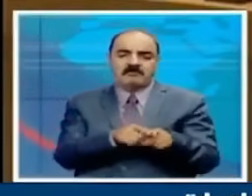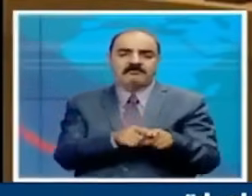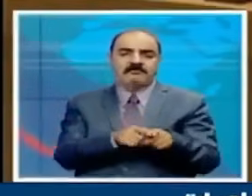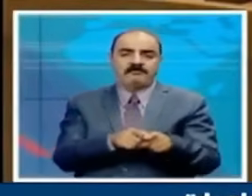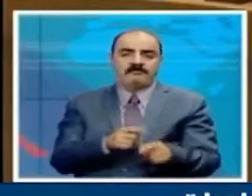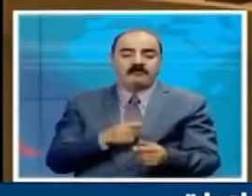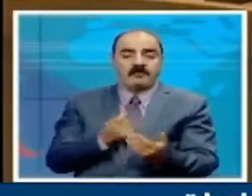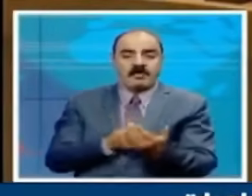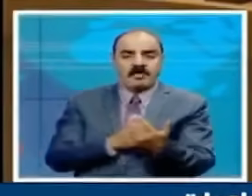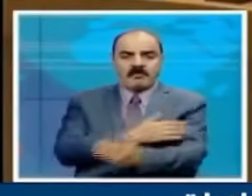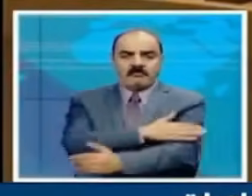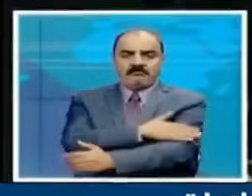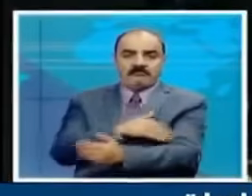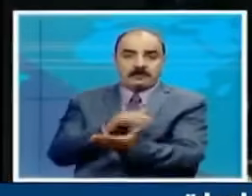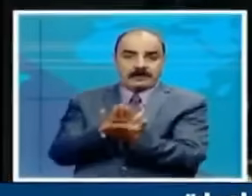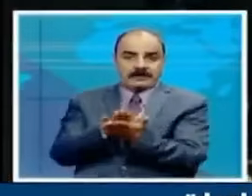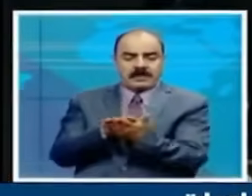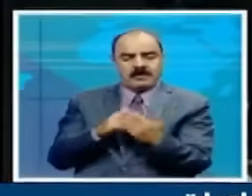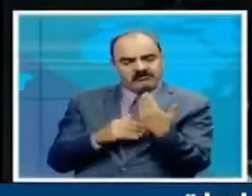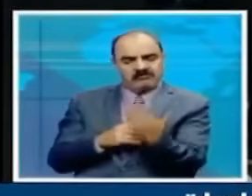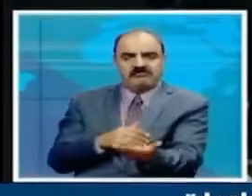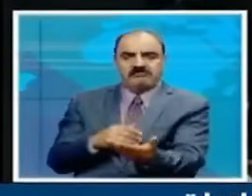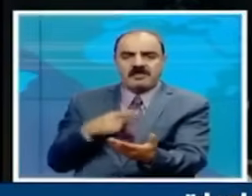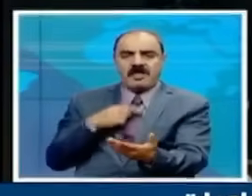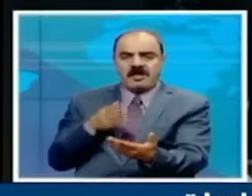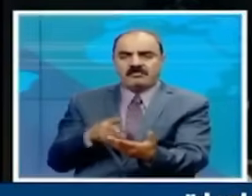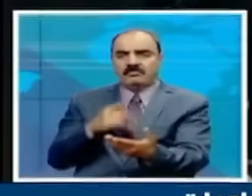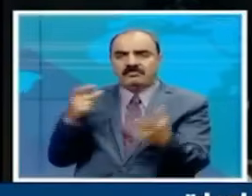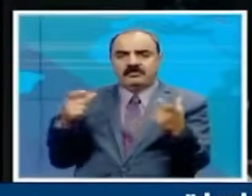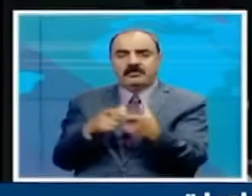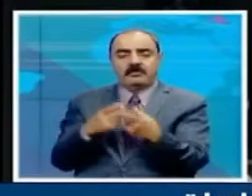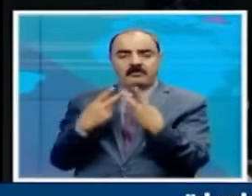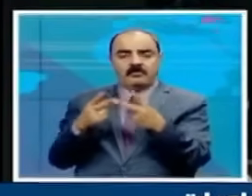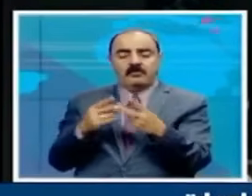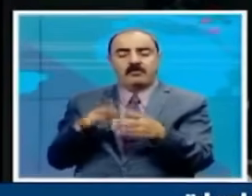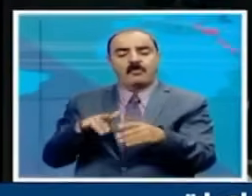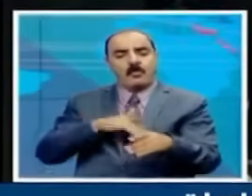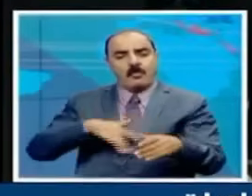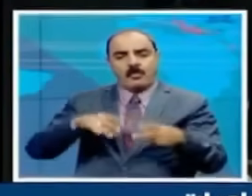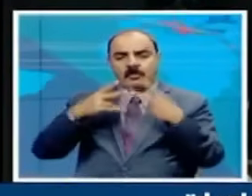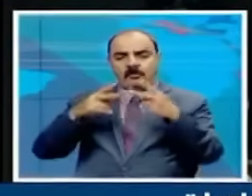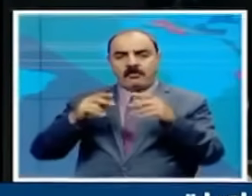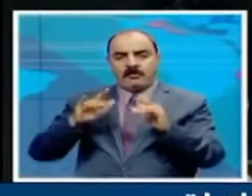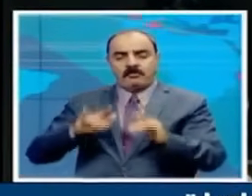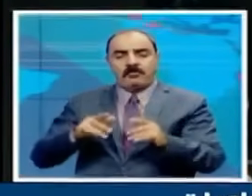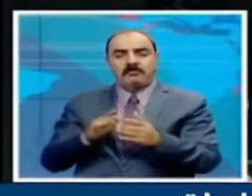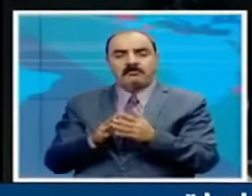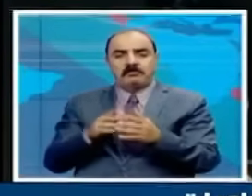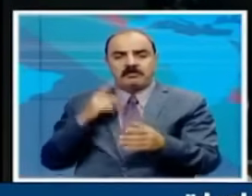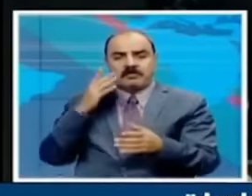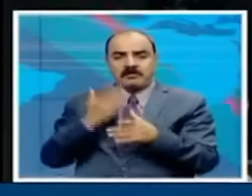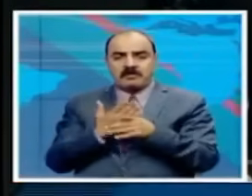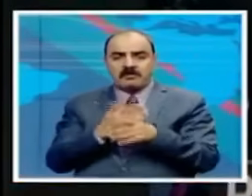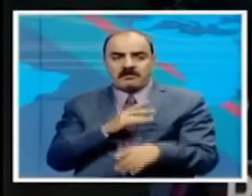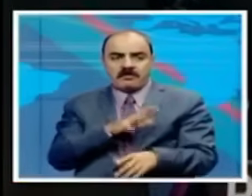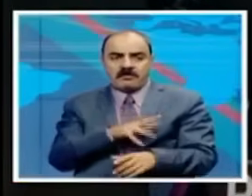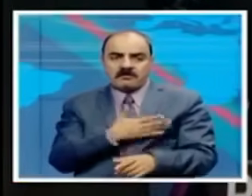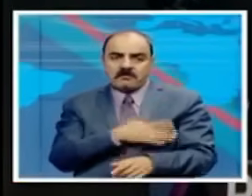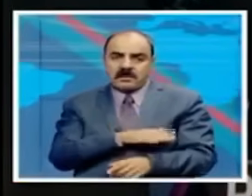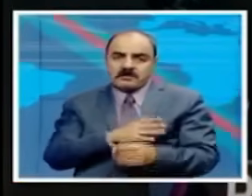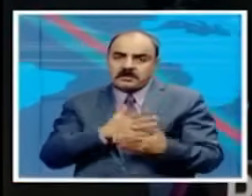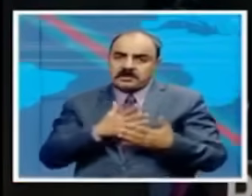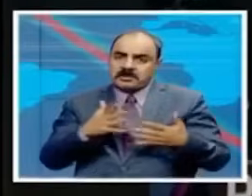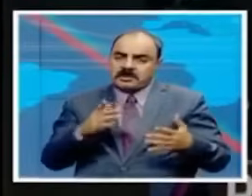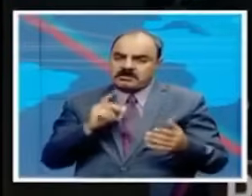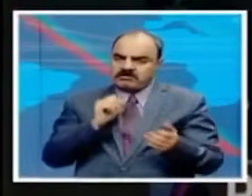الفلسطينية، وذلك بناء على طلب من مندوب الجزائر في المجلس. كان مجلس الأمن الدولي قد أبدى قلقه بشأن الوضع الإنساني